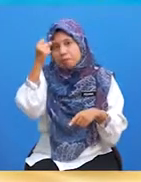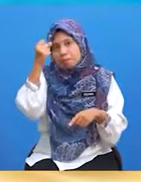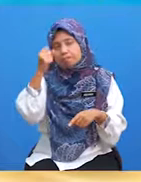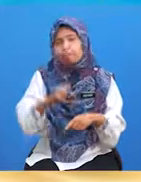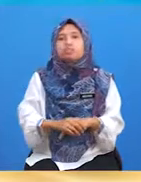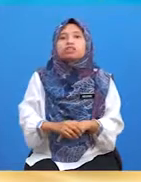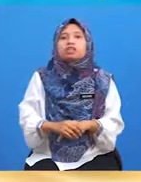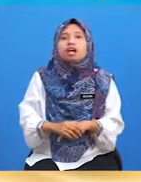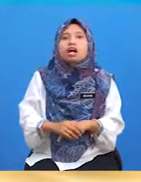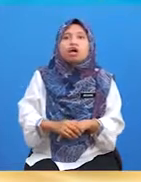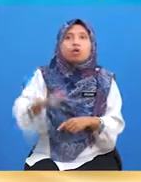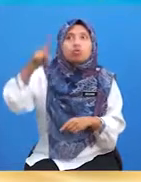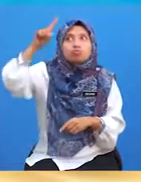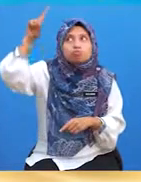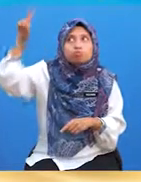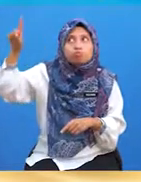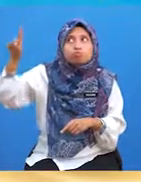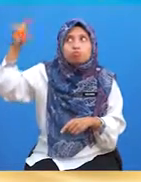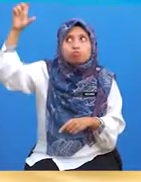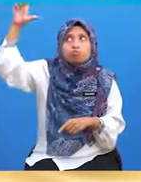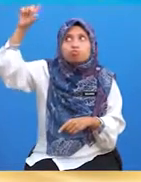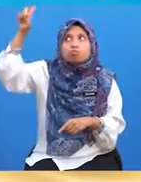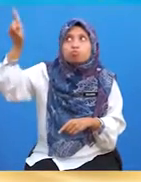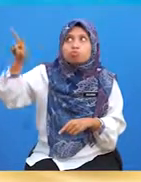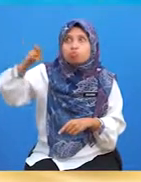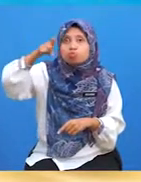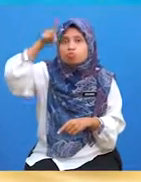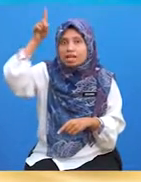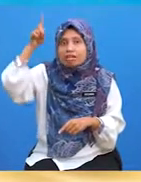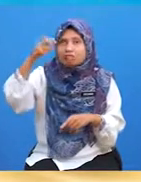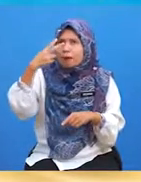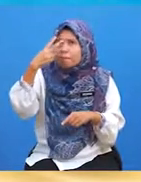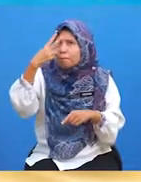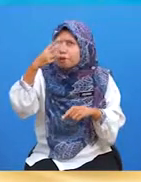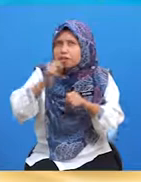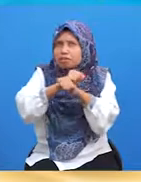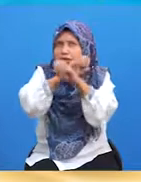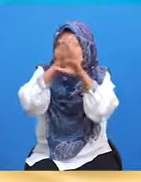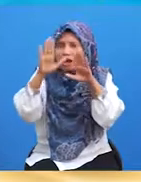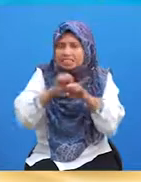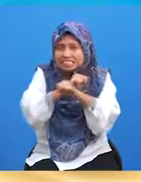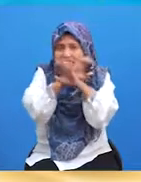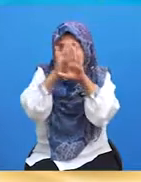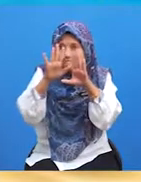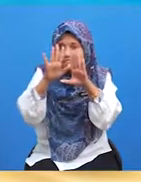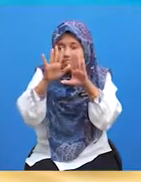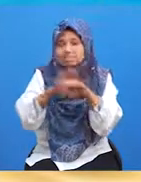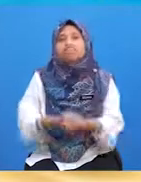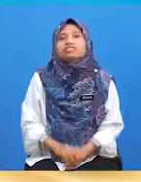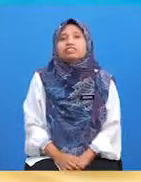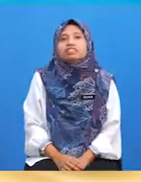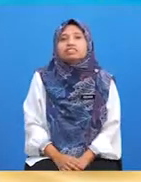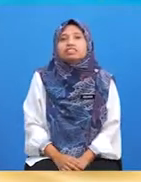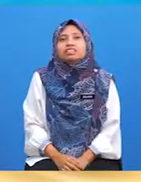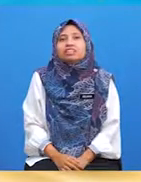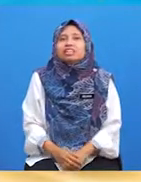kerana rembulan kesiangan tidak jelas di dada langit. Atau dengan kata lain, bulan itu